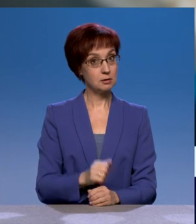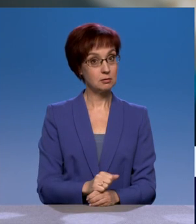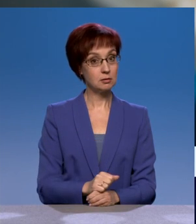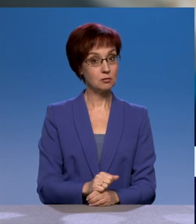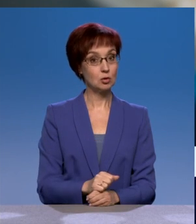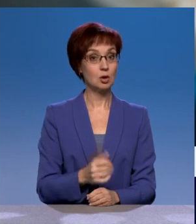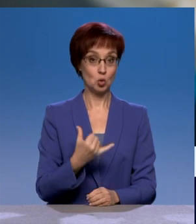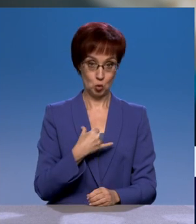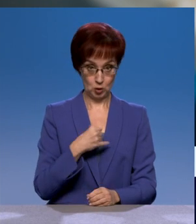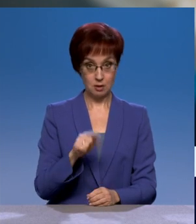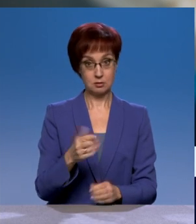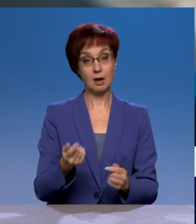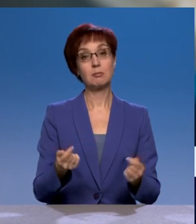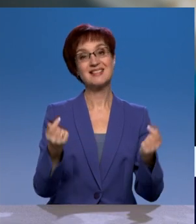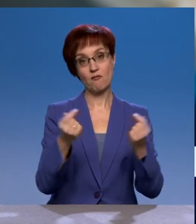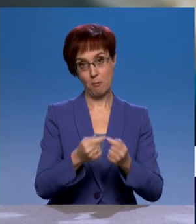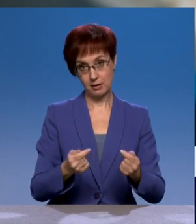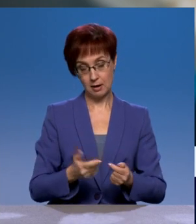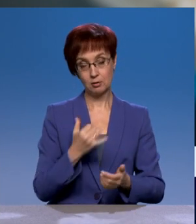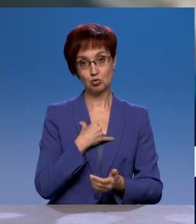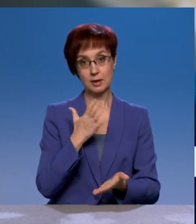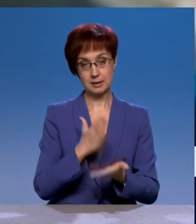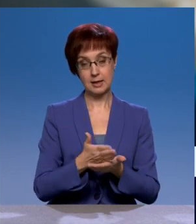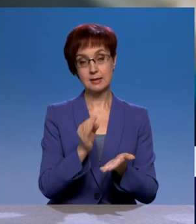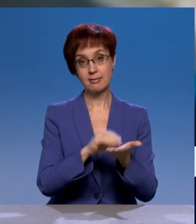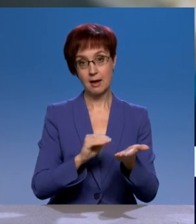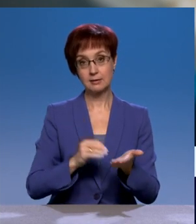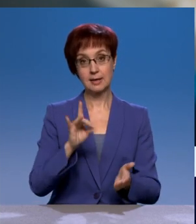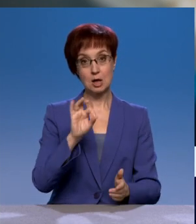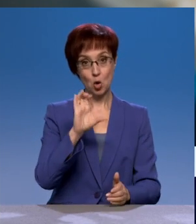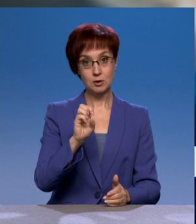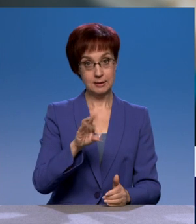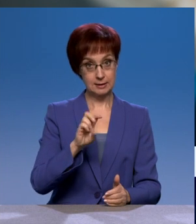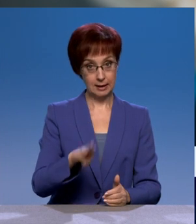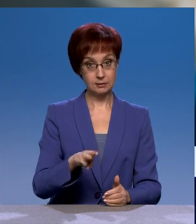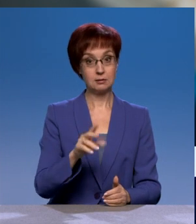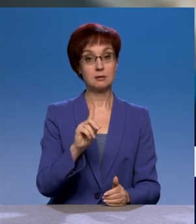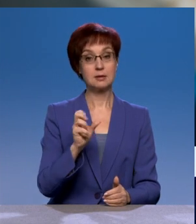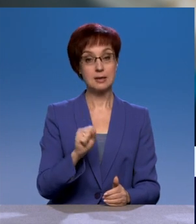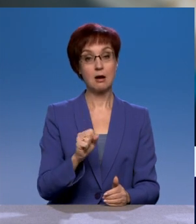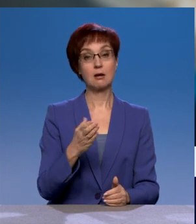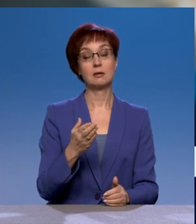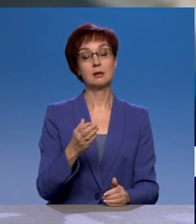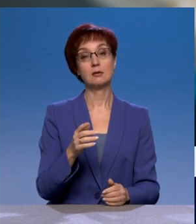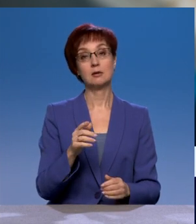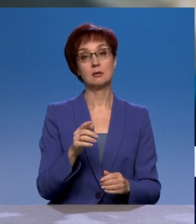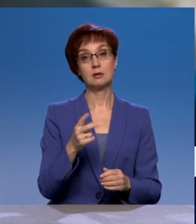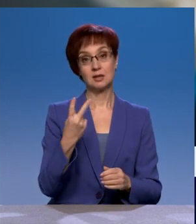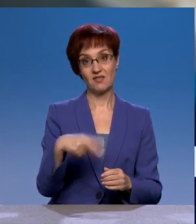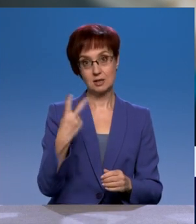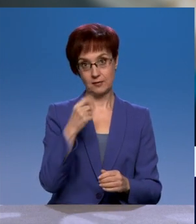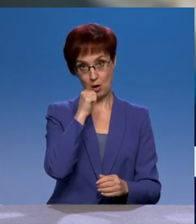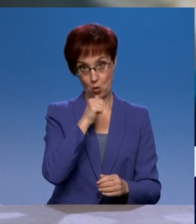совпало. Вот у нас есть росстатовские данные за 2022 год. Мы их сейчас показали нашим зрителям. В среднем по России 102 тысячи у врача. А